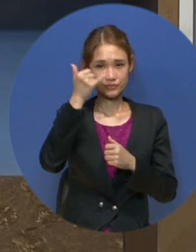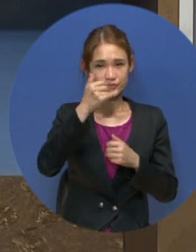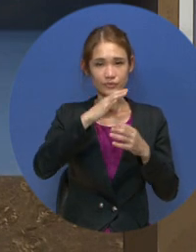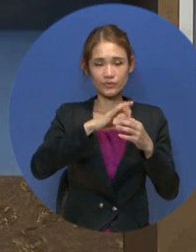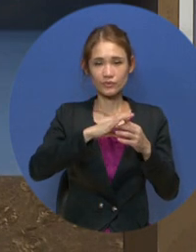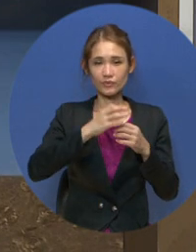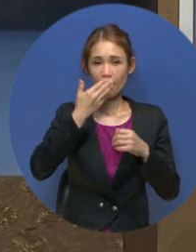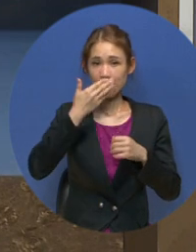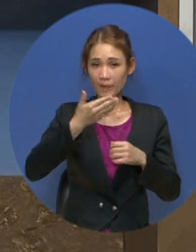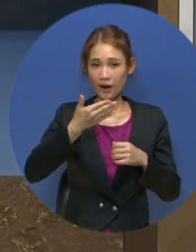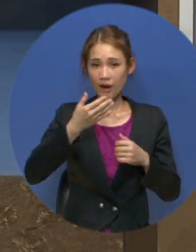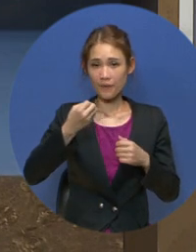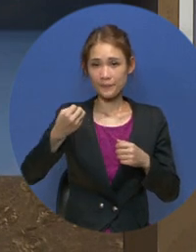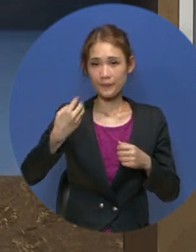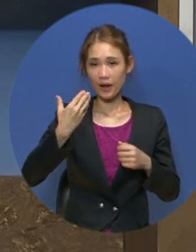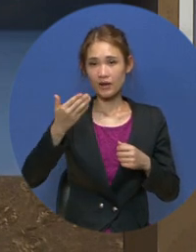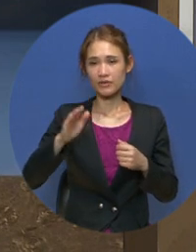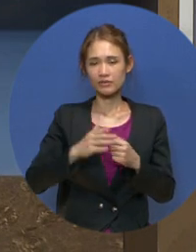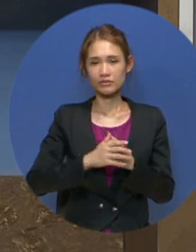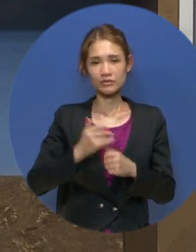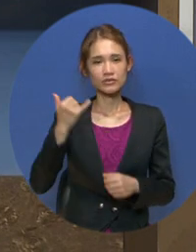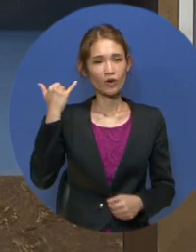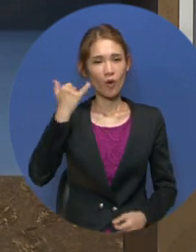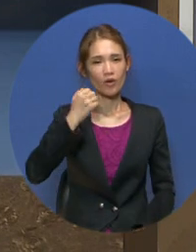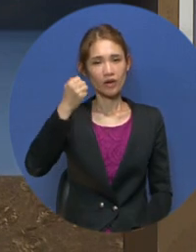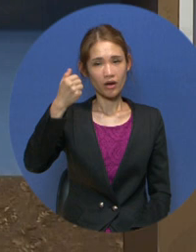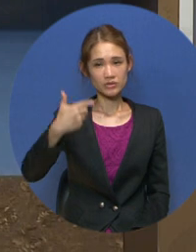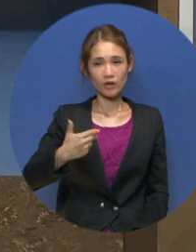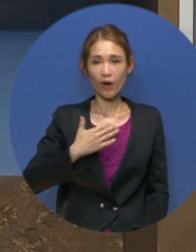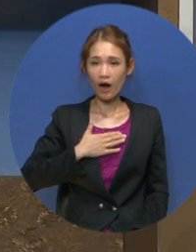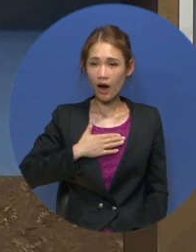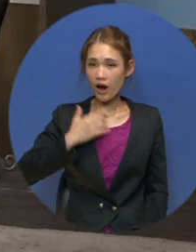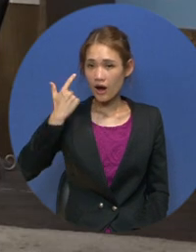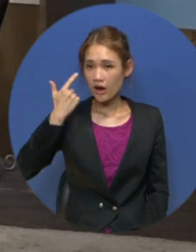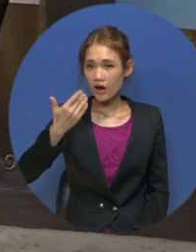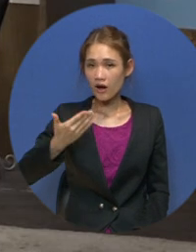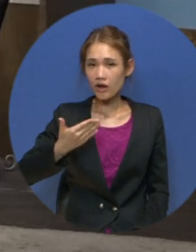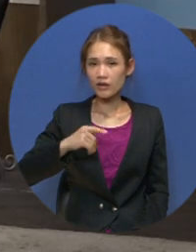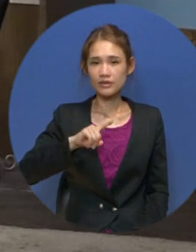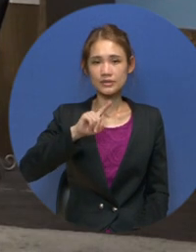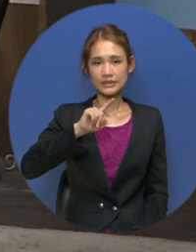기증을 할 수 있다고 하셨는데 그 연락처를 좀 아실 네. 수 있을까요?